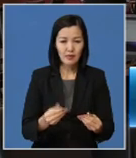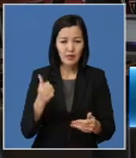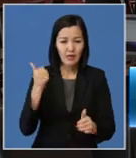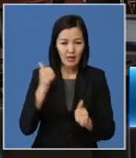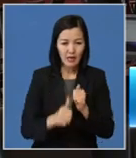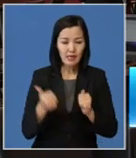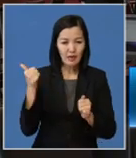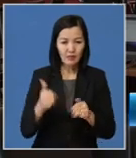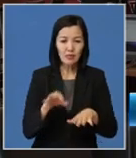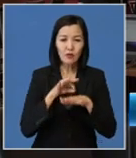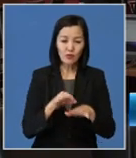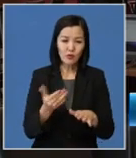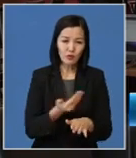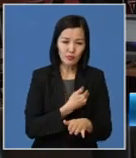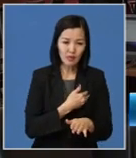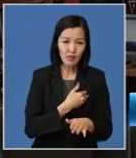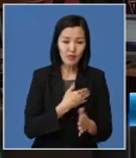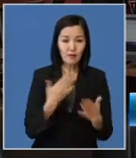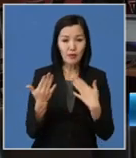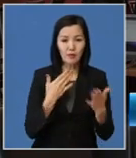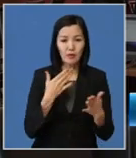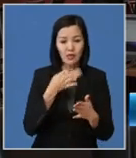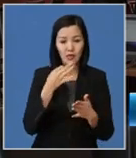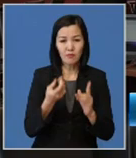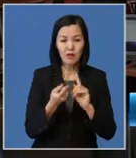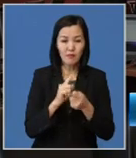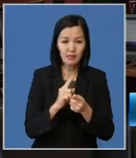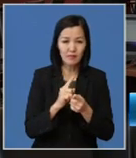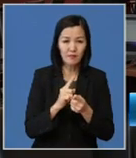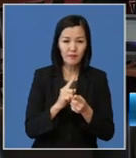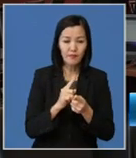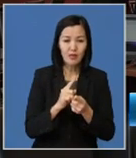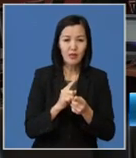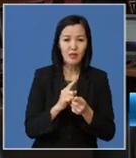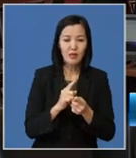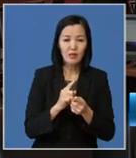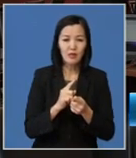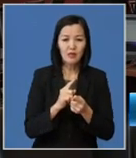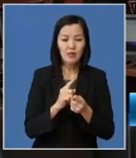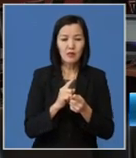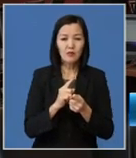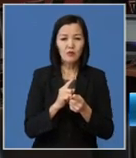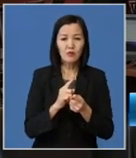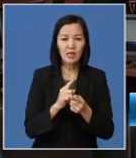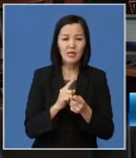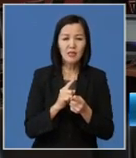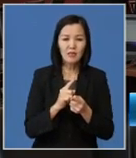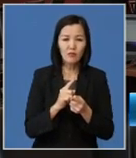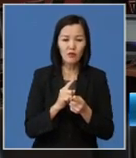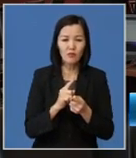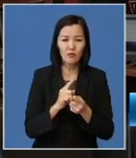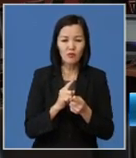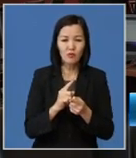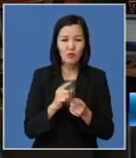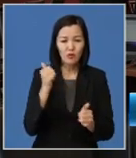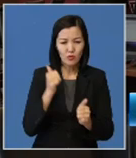сайын өткізіп тұрса, өздерін бір-бірін тәжірибелерімен ауысып, алмасып дегенде, өздерін жаңағы мына